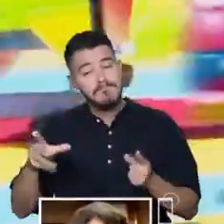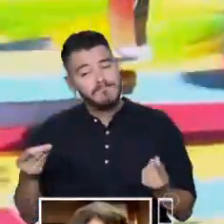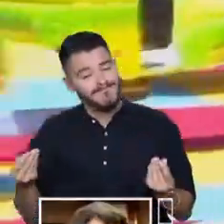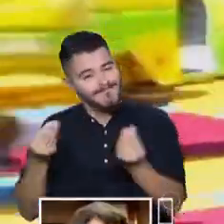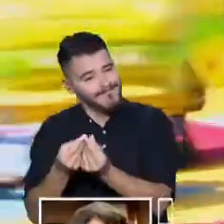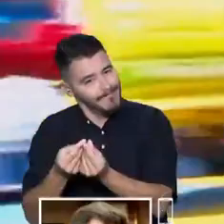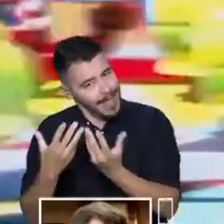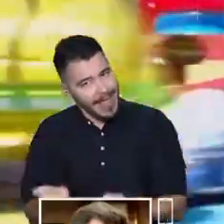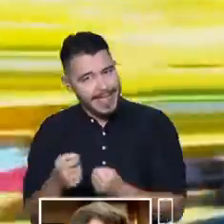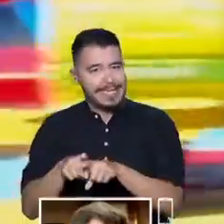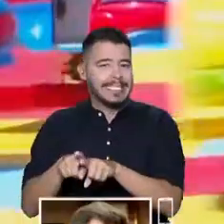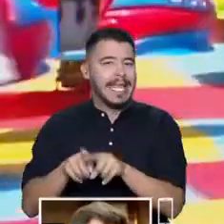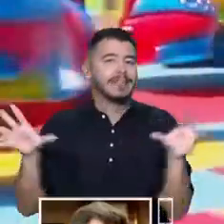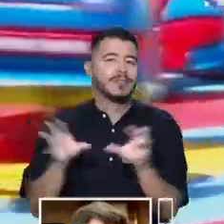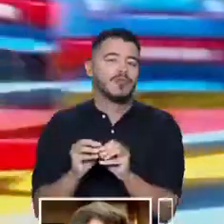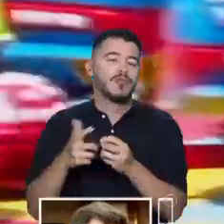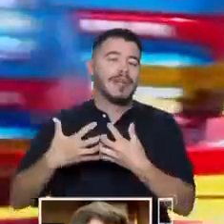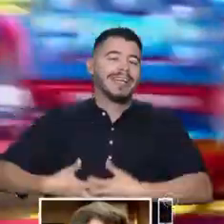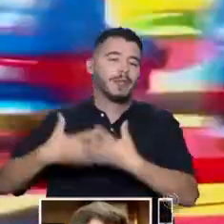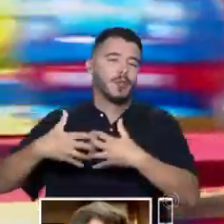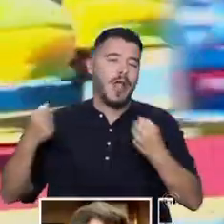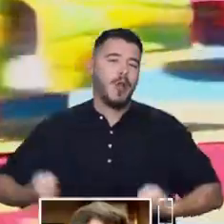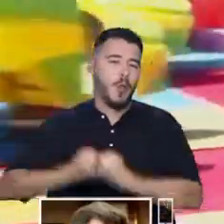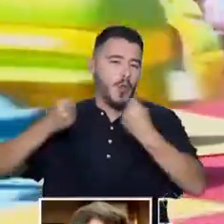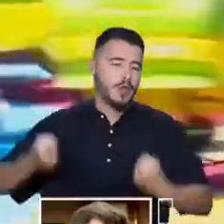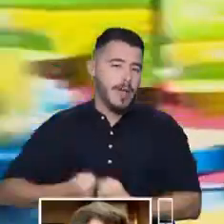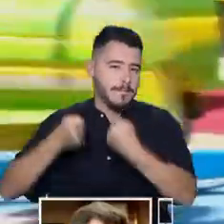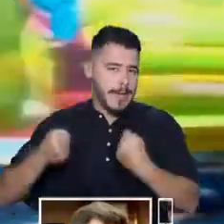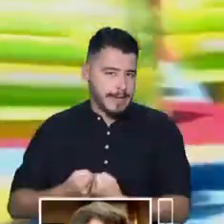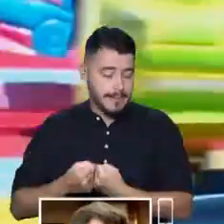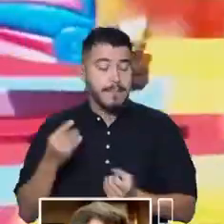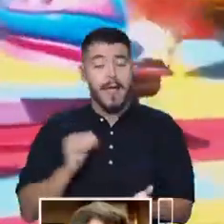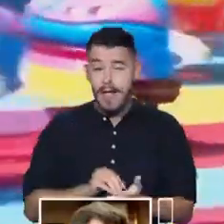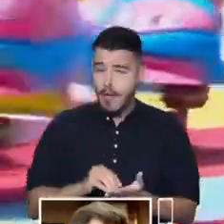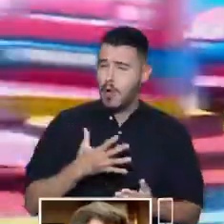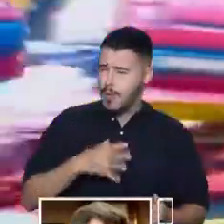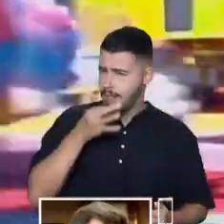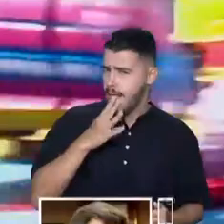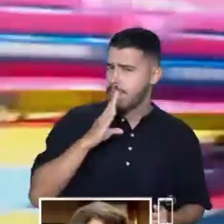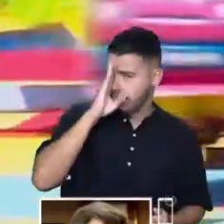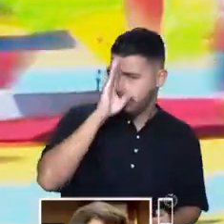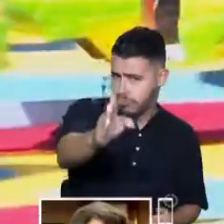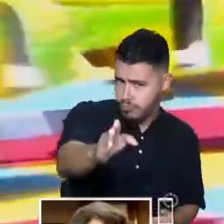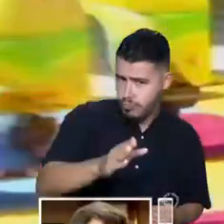του συγκεκριμένης επιχειρήσεως. Από την άλλη πλευρά, εμένα με έχει σοκάρει κάτι, θέλω να σας το πω ευθέως.